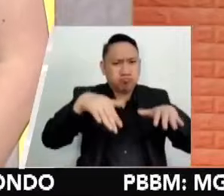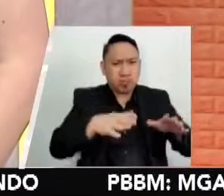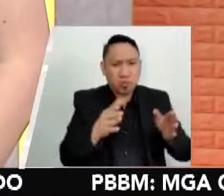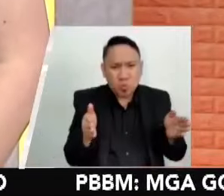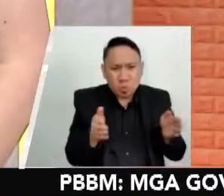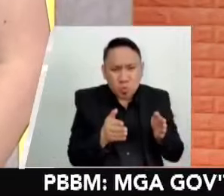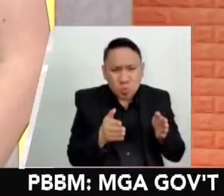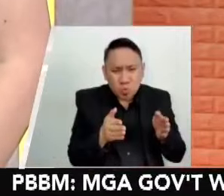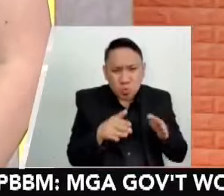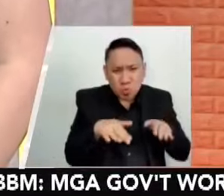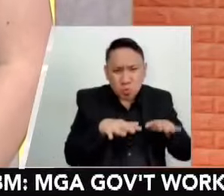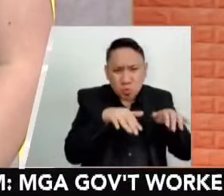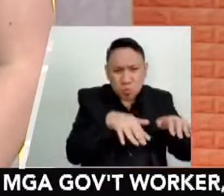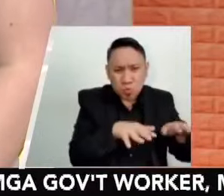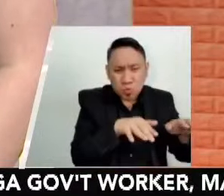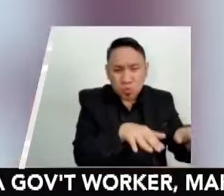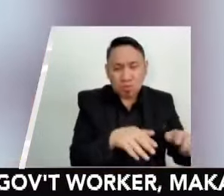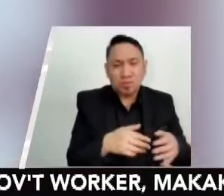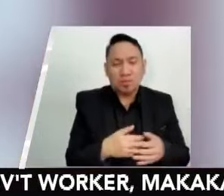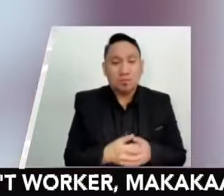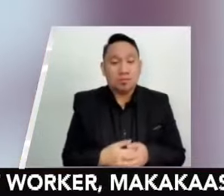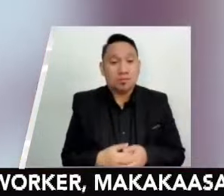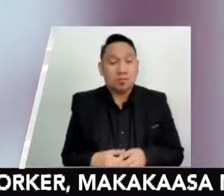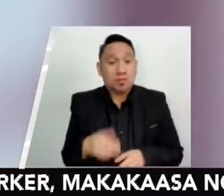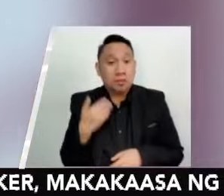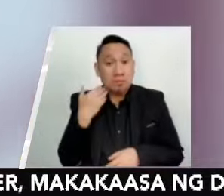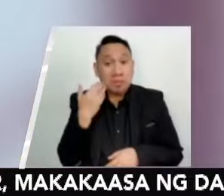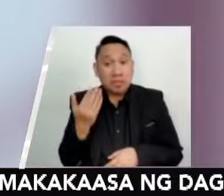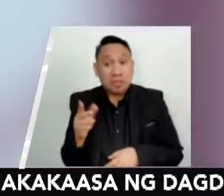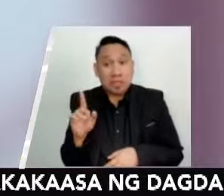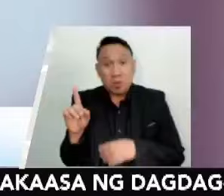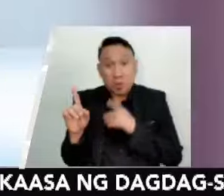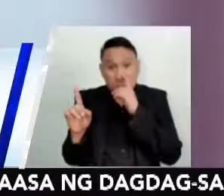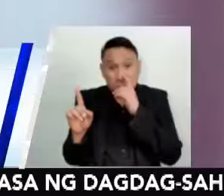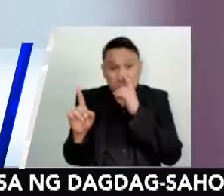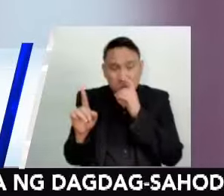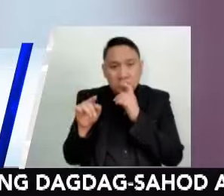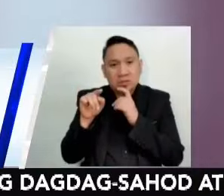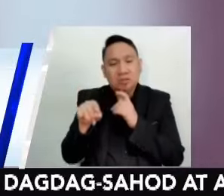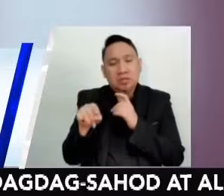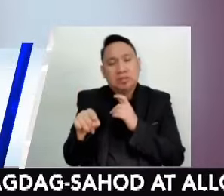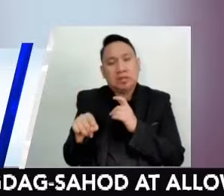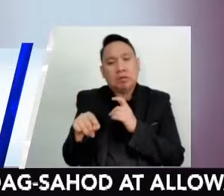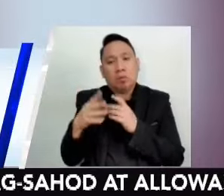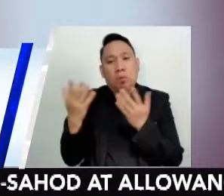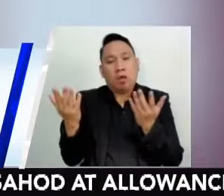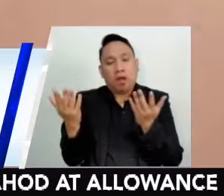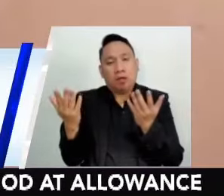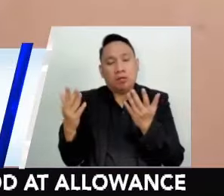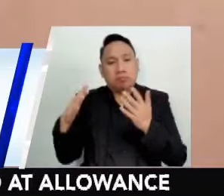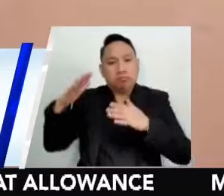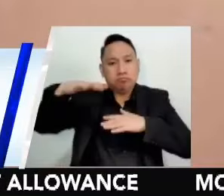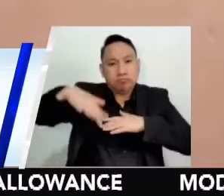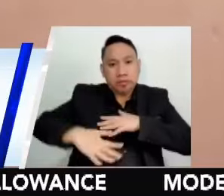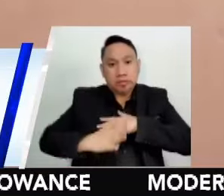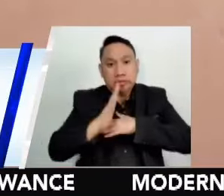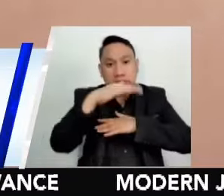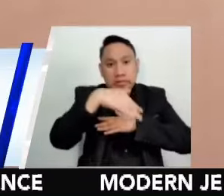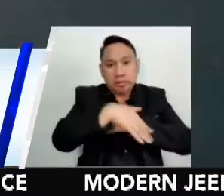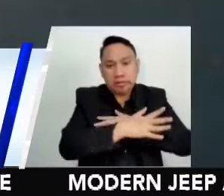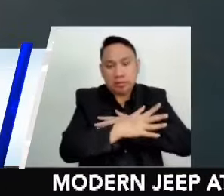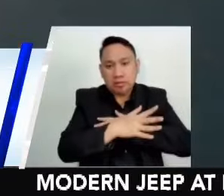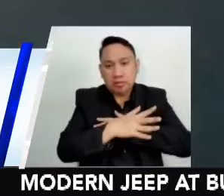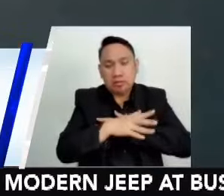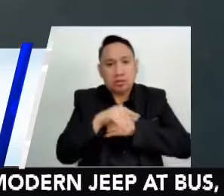Patay rin ang isang taong gulang na batang lalaki nang malunod sa dagat sa Lapu-Lapu, Cebu. Ayon sa kanyang pinsan, hindi napansin ng ina ng